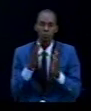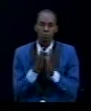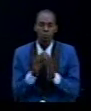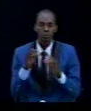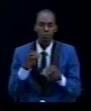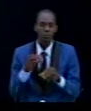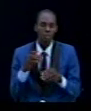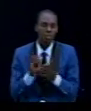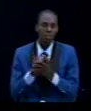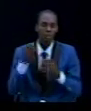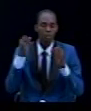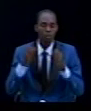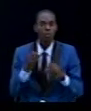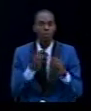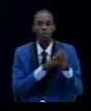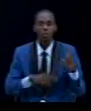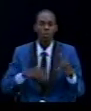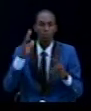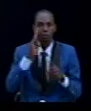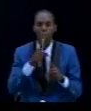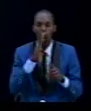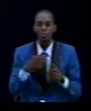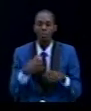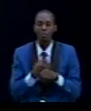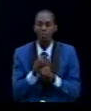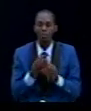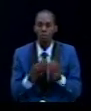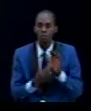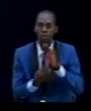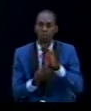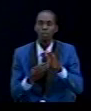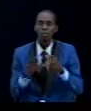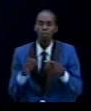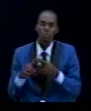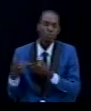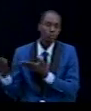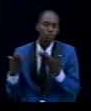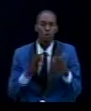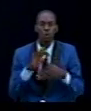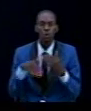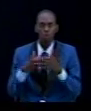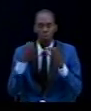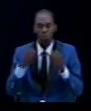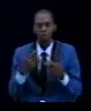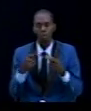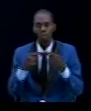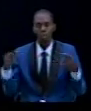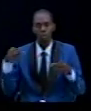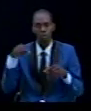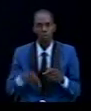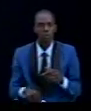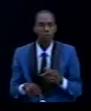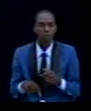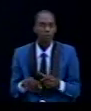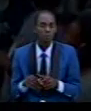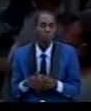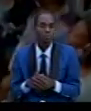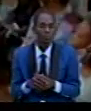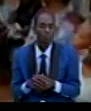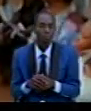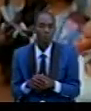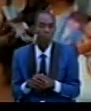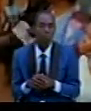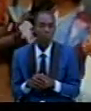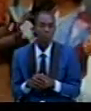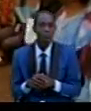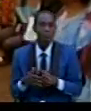be made manifest and overthrow all the powers of the enemy in all five continents. Que la puissance de Dieu descende. Let